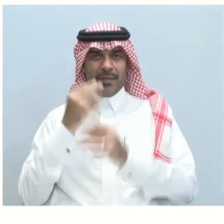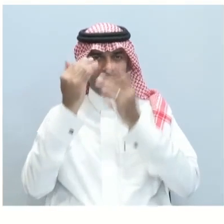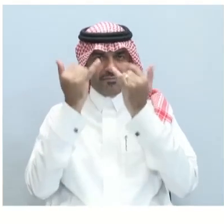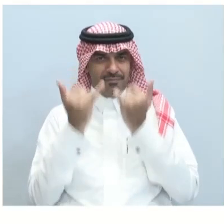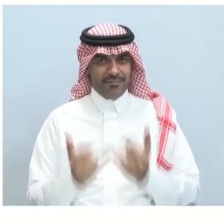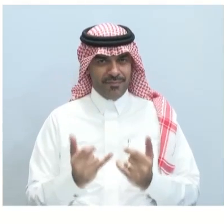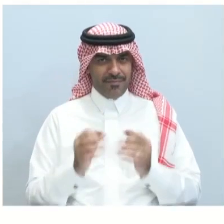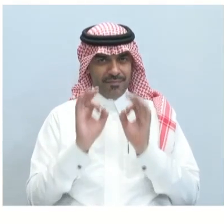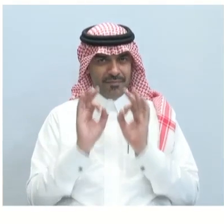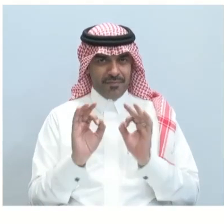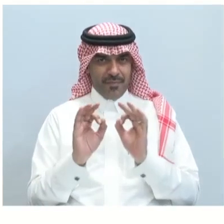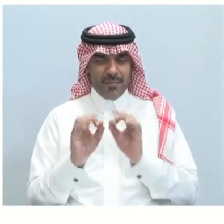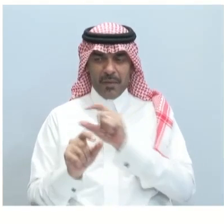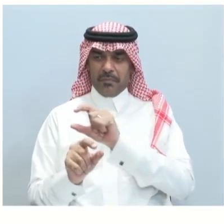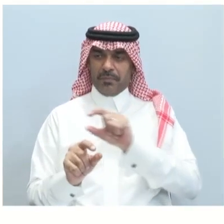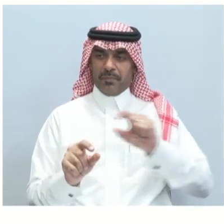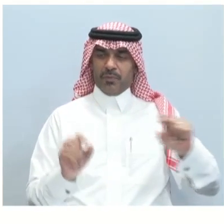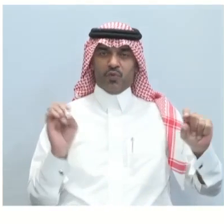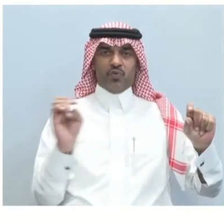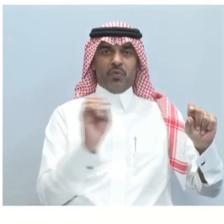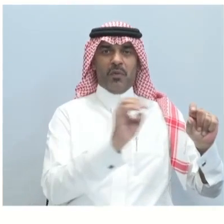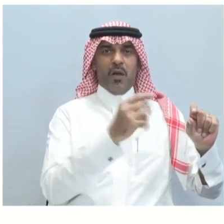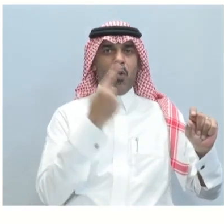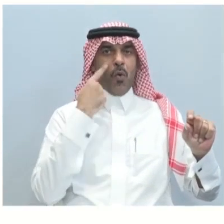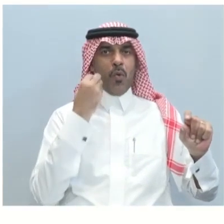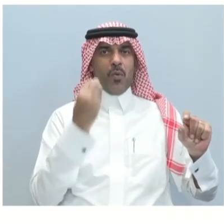اذا نعيد قراءه هذه الكلمات من جديد مرتبه